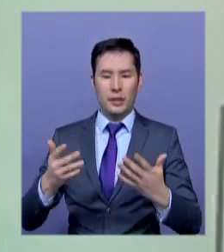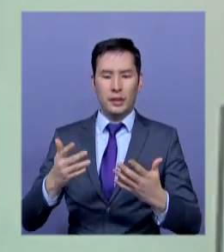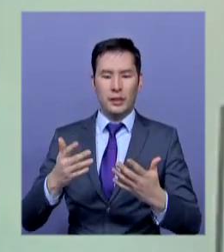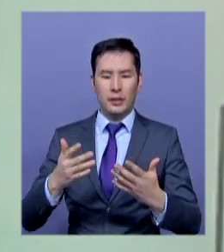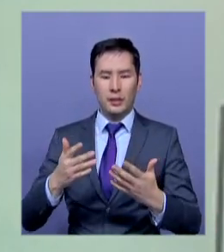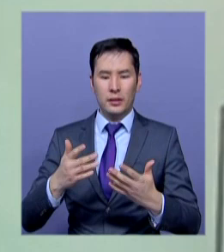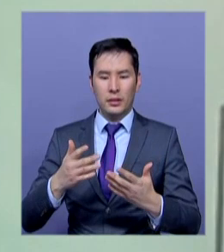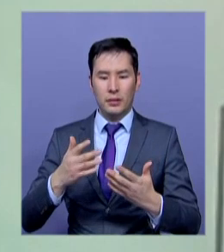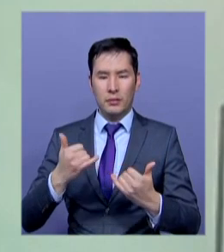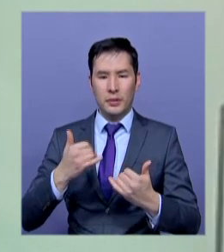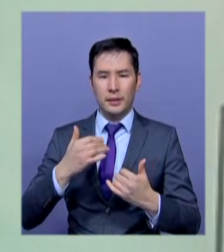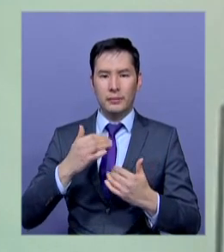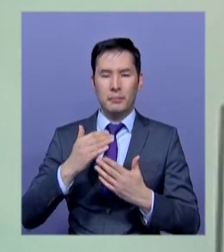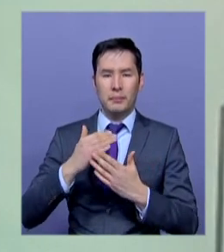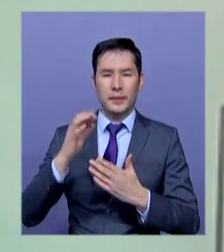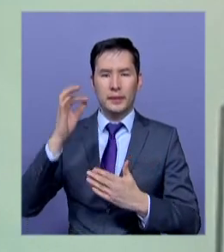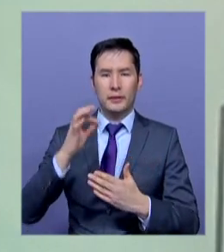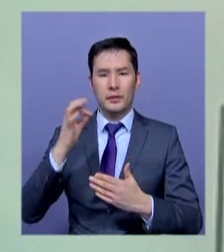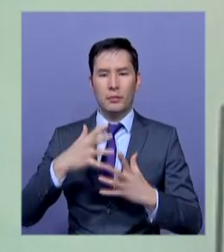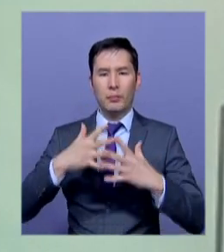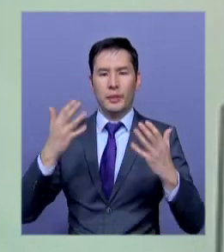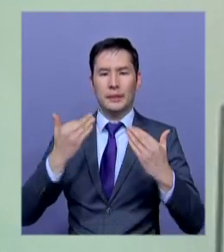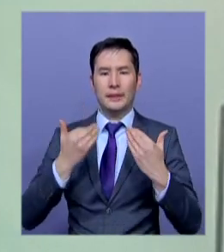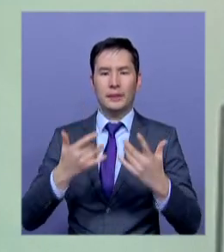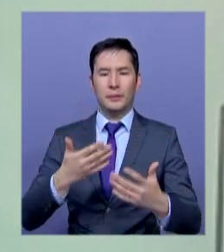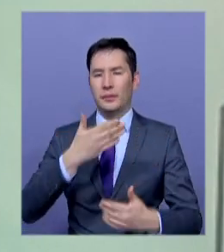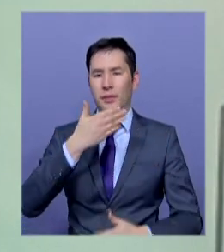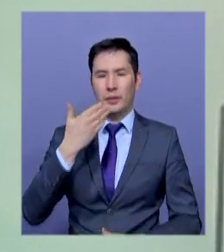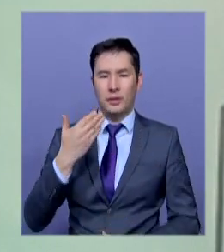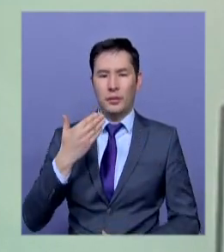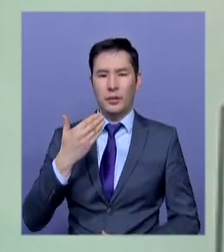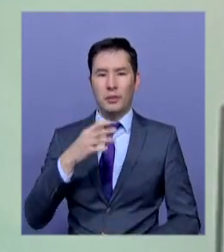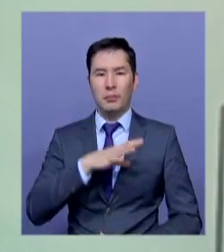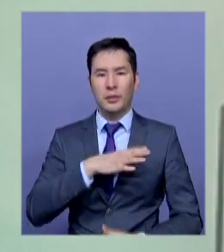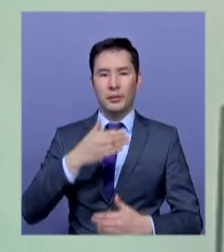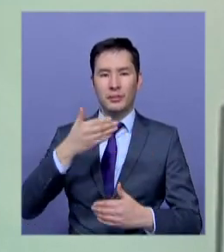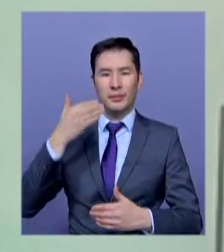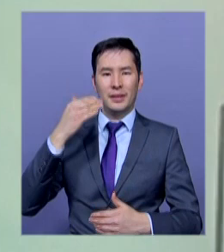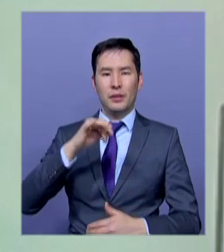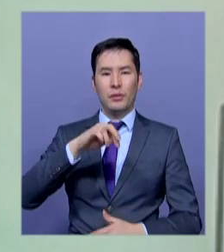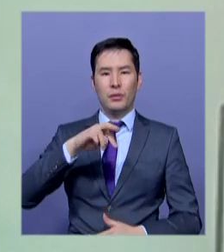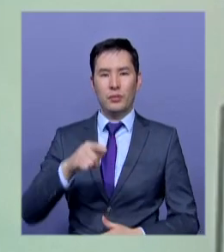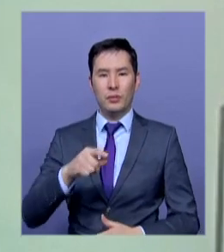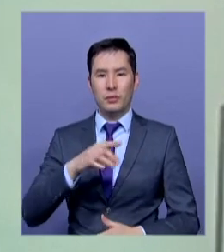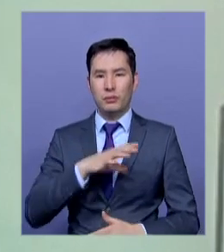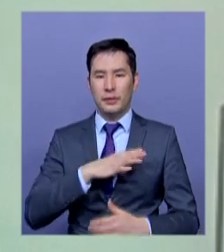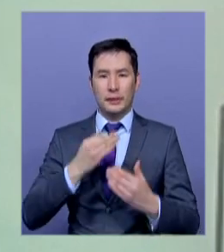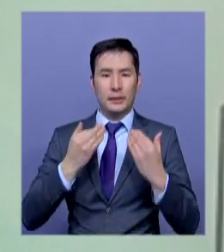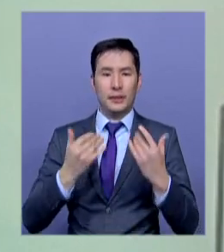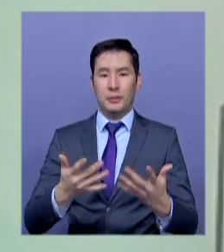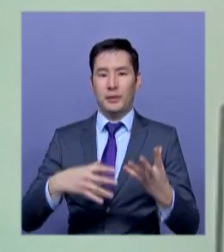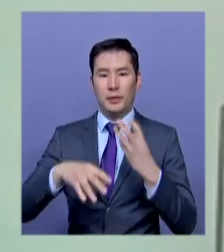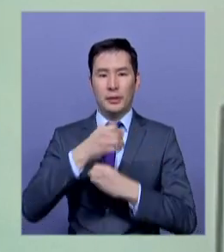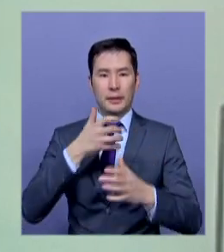сұраныс байқалмай жатыр. Және де өздеріңіз білетіндей, осы биылғы жылдың шілде айынан бастап Бақытжан Әбдірұлының